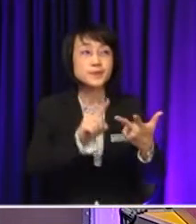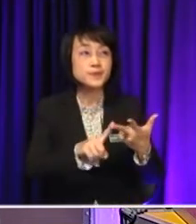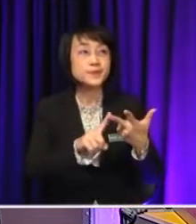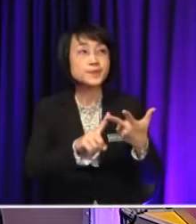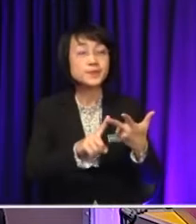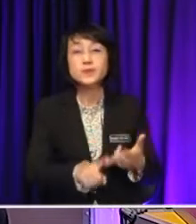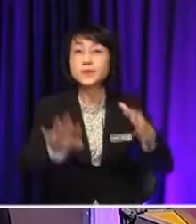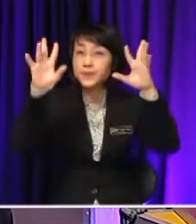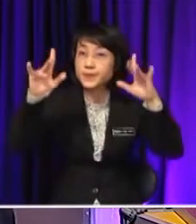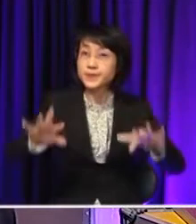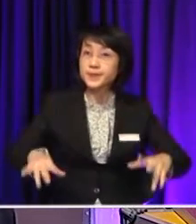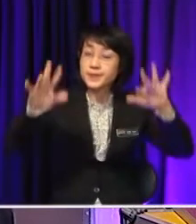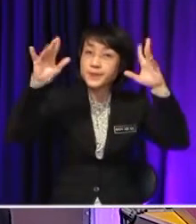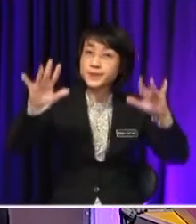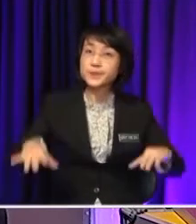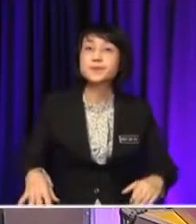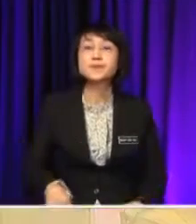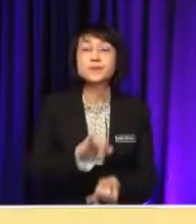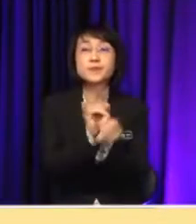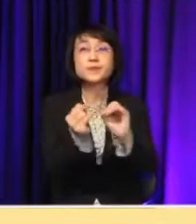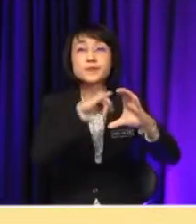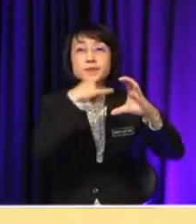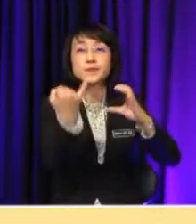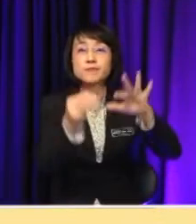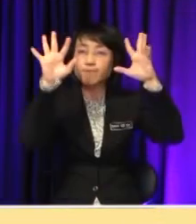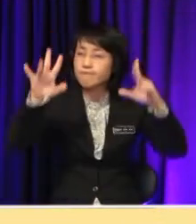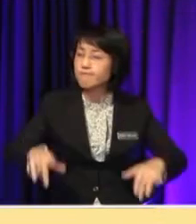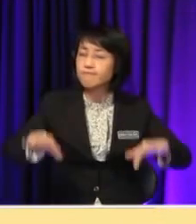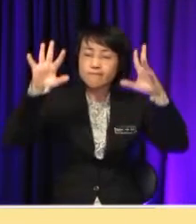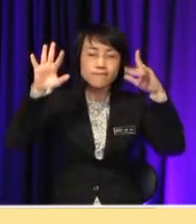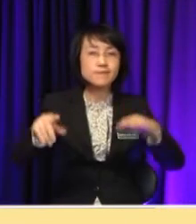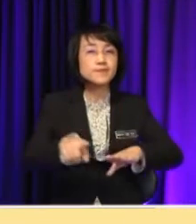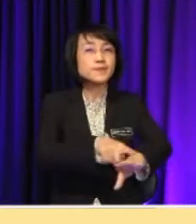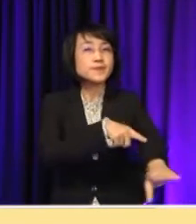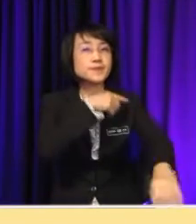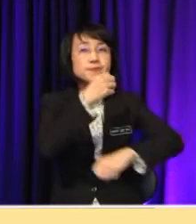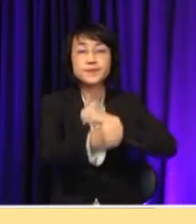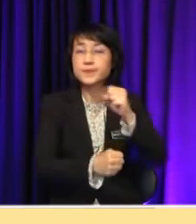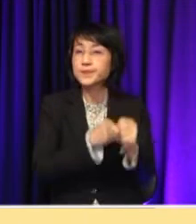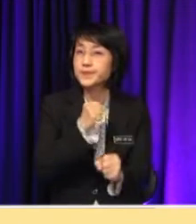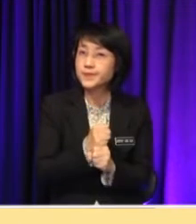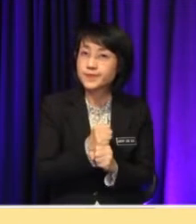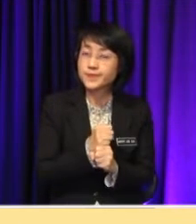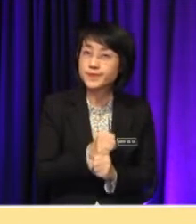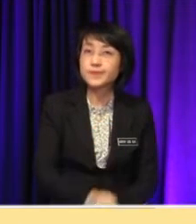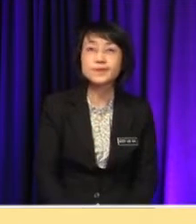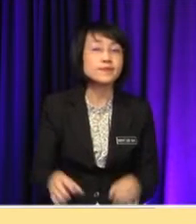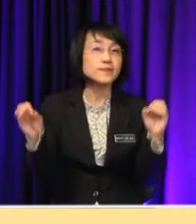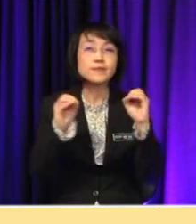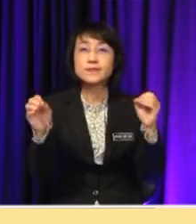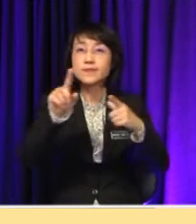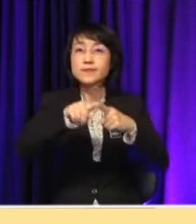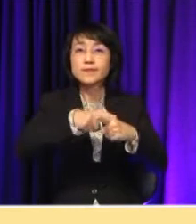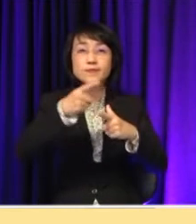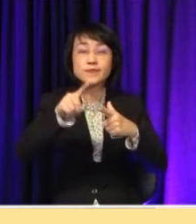dari segi hujan Nah ini khatulistiwa hujan turun sepanjang tahun bulan-bulan tertentu atau